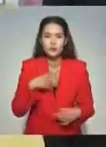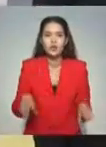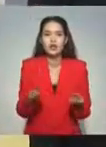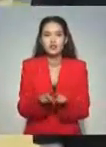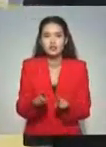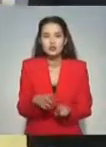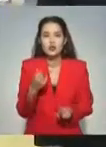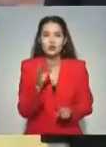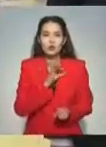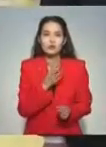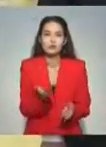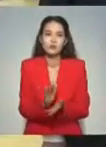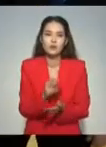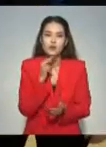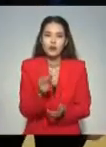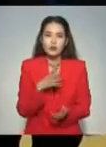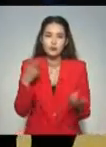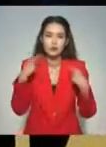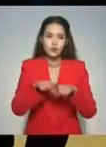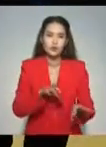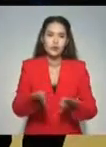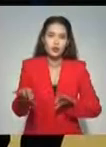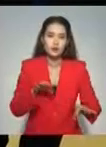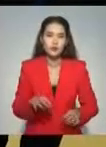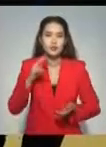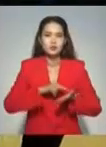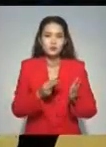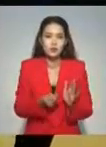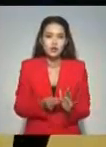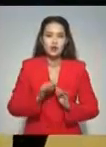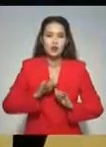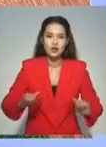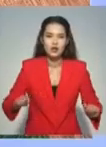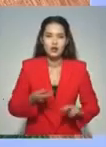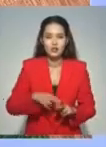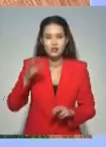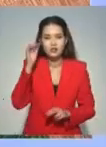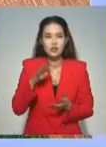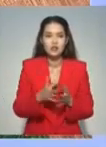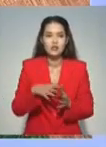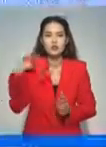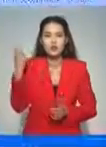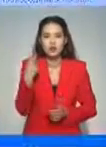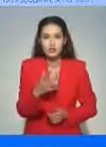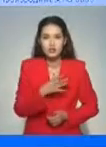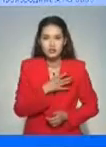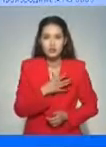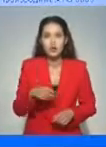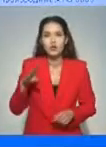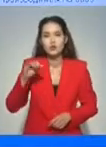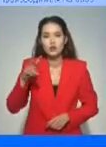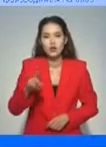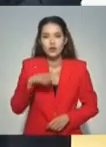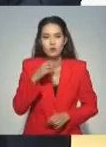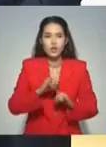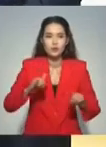сложных металлоконструкций. На предприятии планируется производство дождевальных машин для нужд сельского хозяйства. Токаев отметил, что нужно